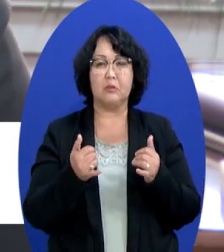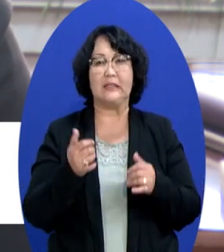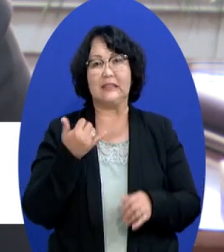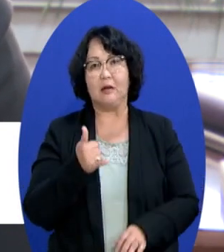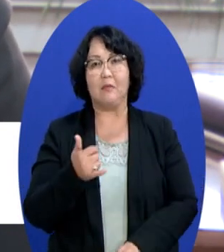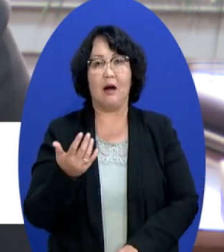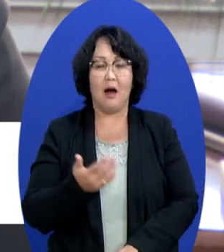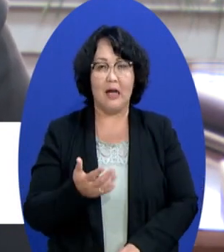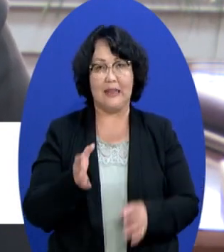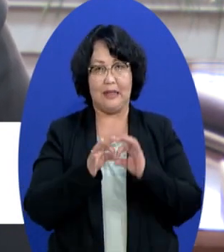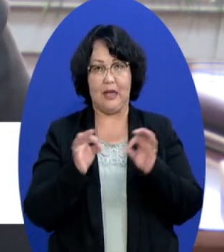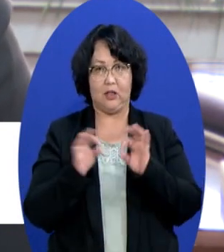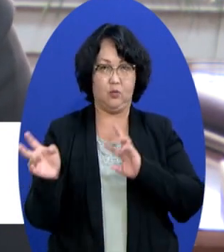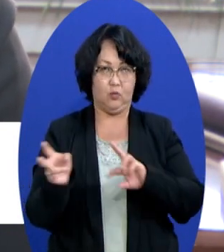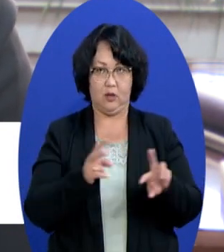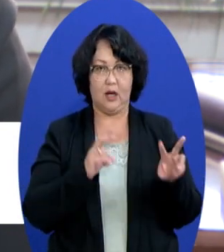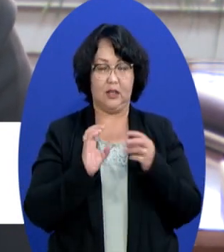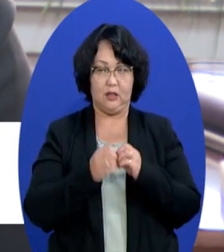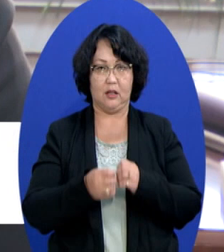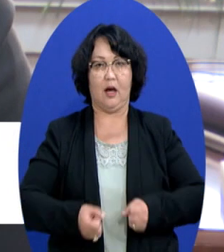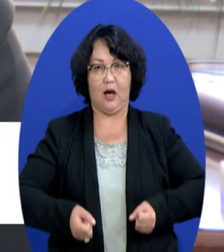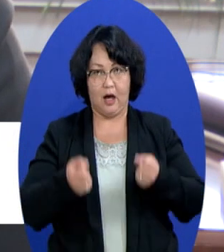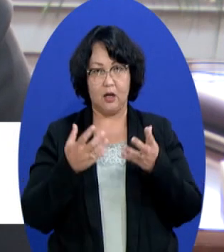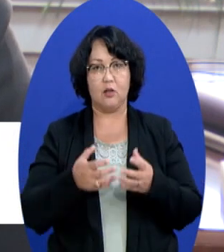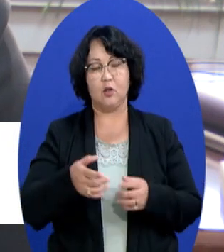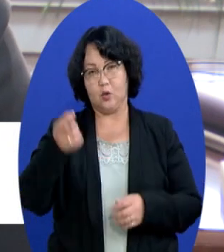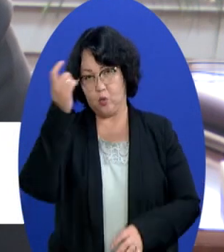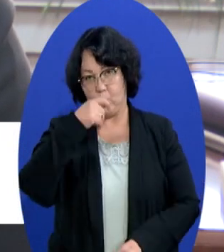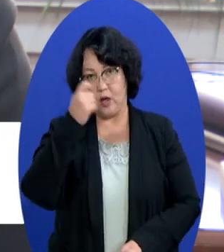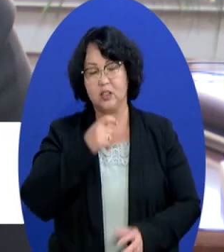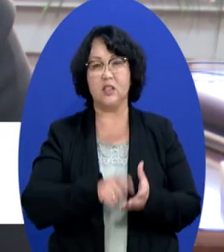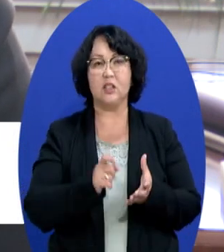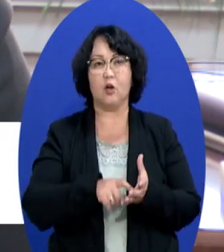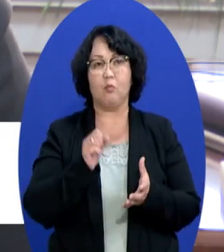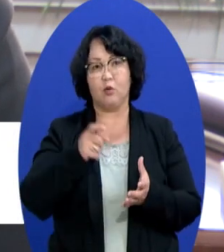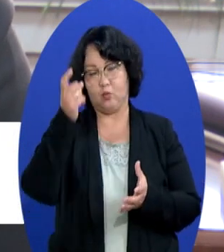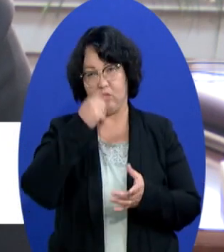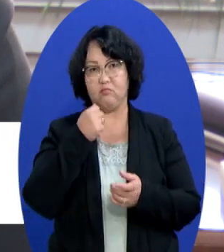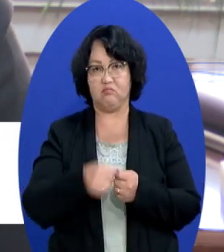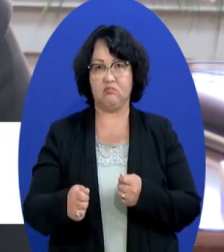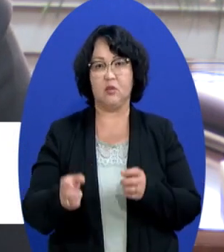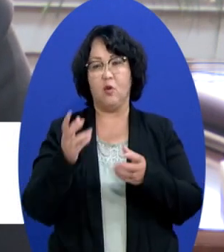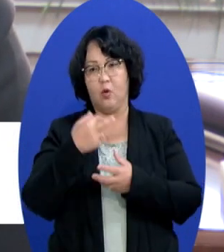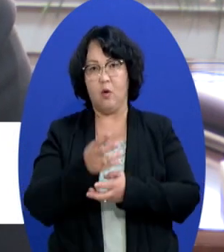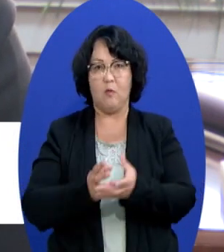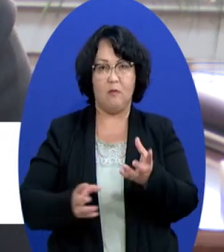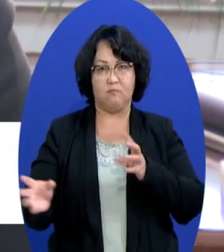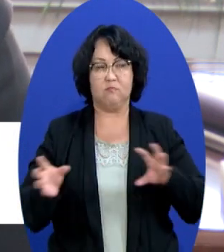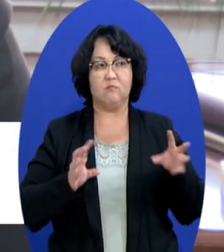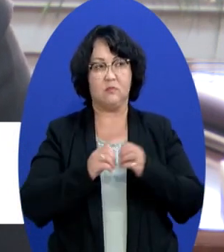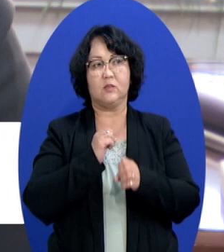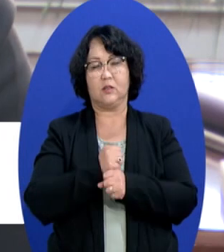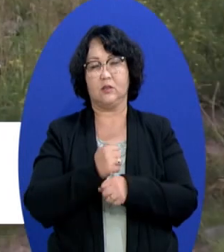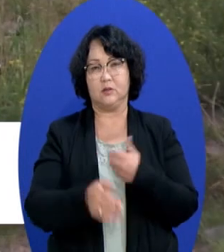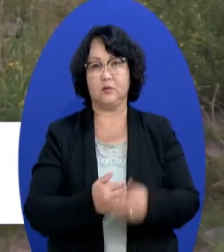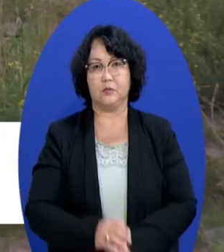юу байна гэсэн наривчсан судалгаануудыг гаргаж үзээд хэрэв одоо түрээслэх шаардлагатай бол тэр шийдвүүдийг хийх явах яг энэ ажлууд бол эд бол хийдэж